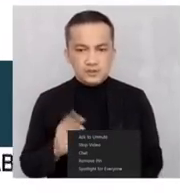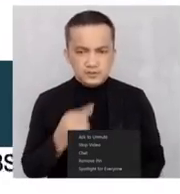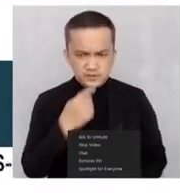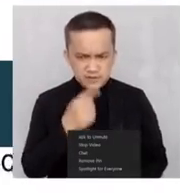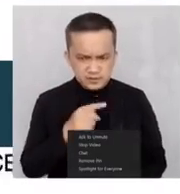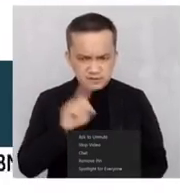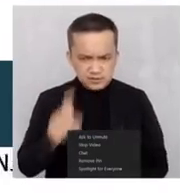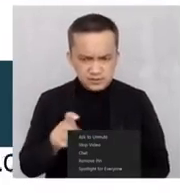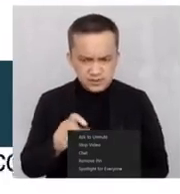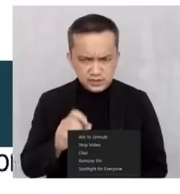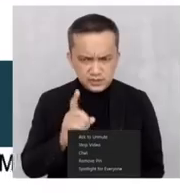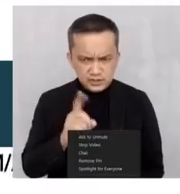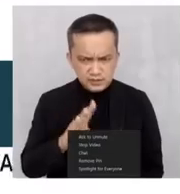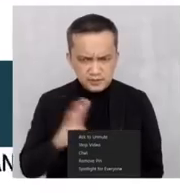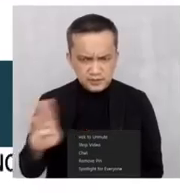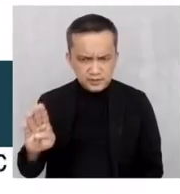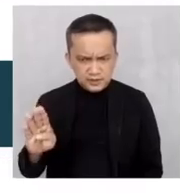DDB?